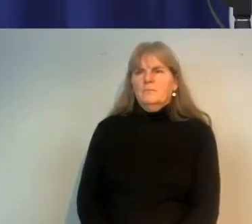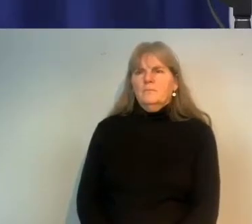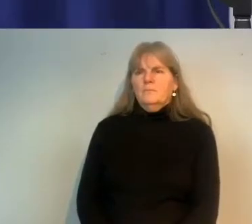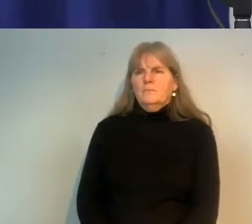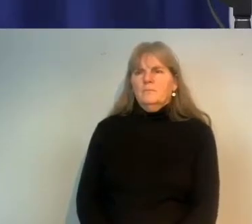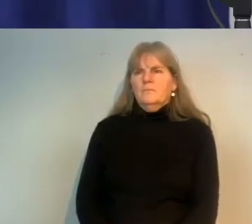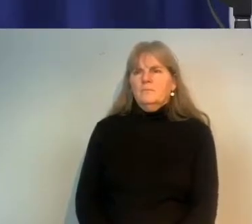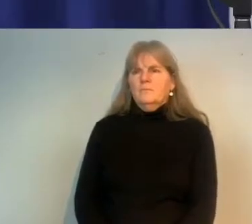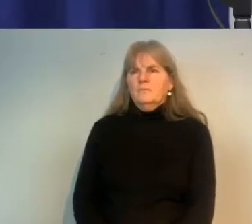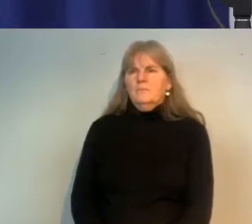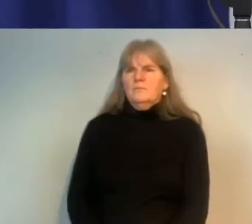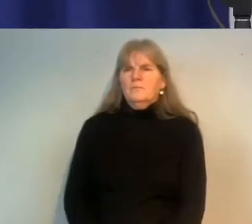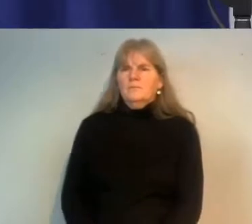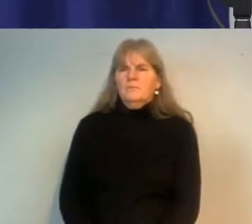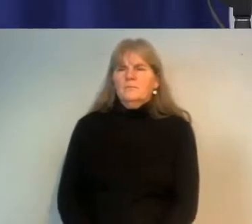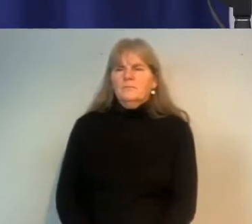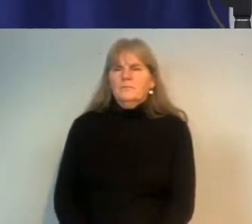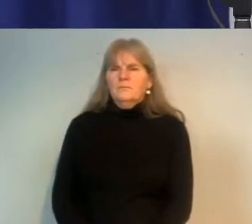les enfants, etc.,